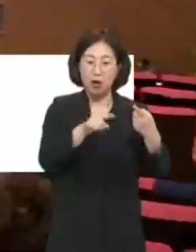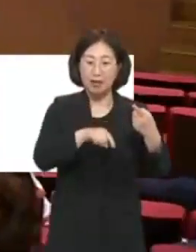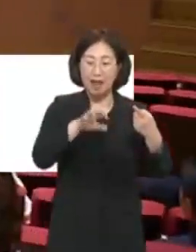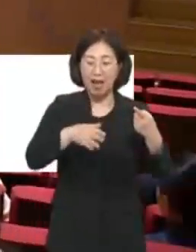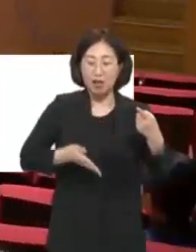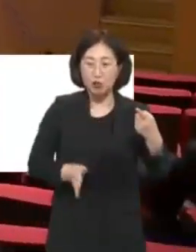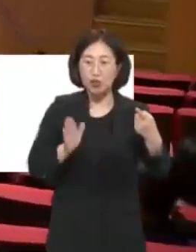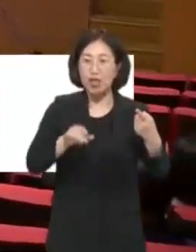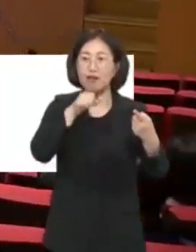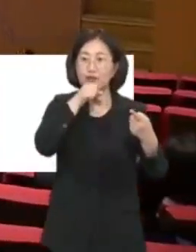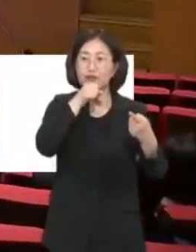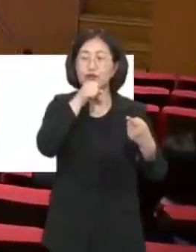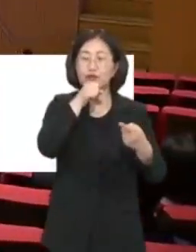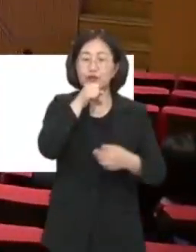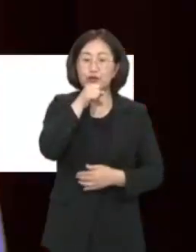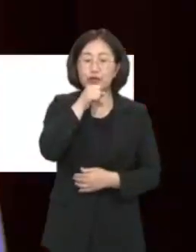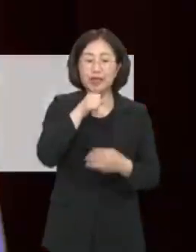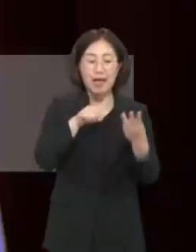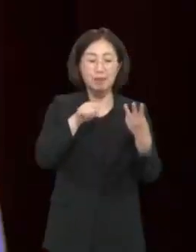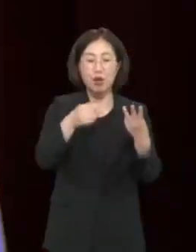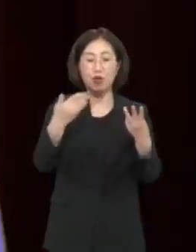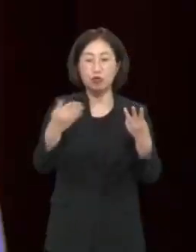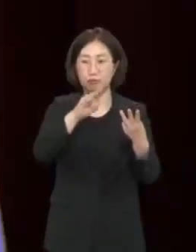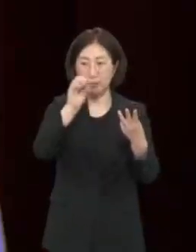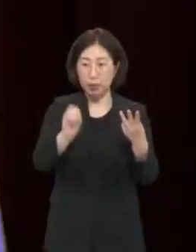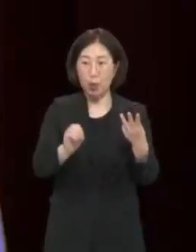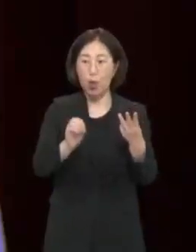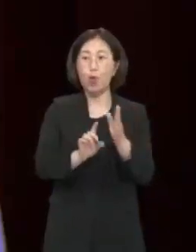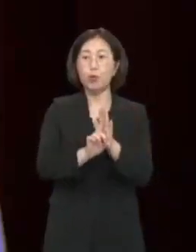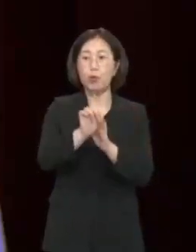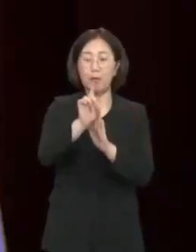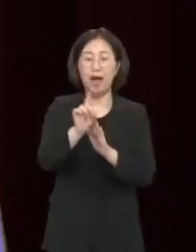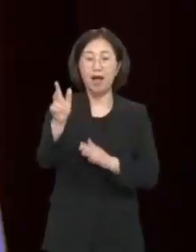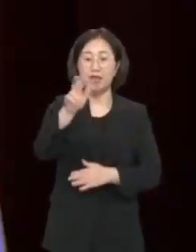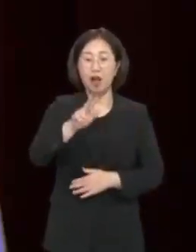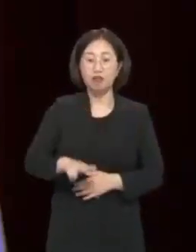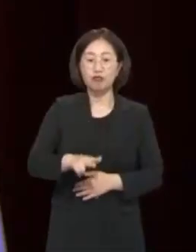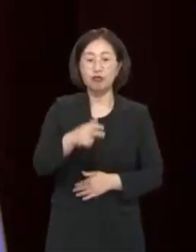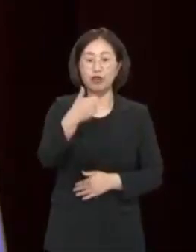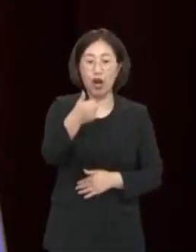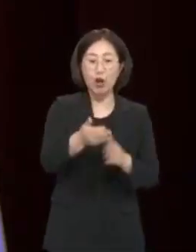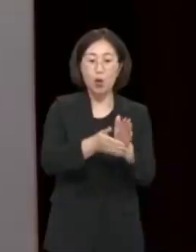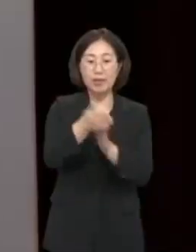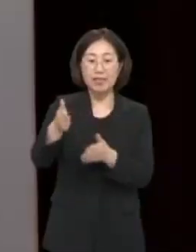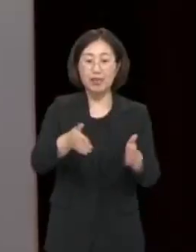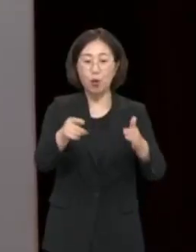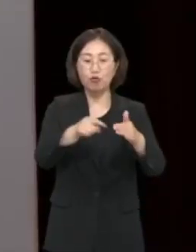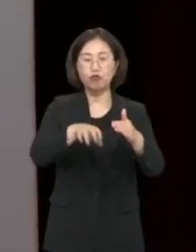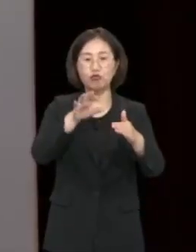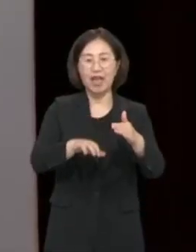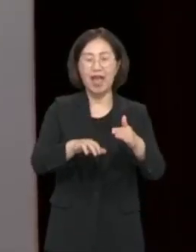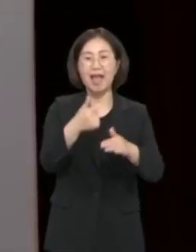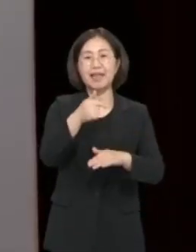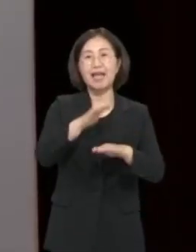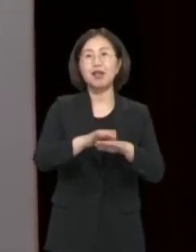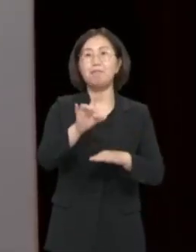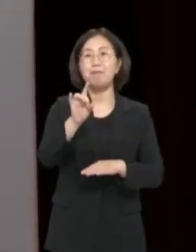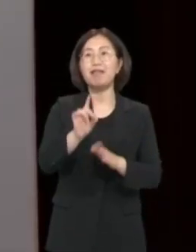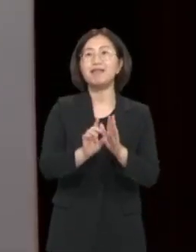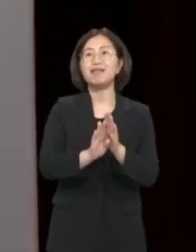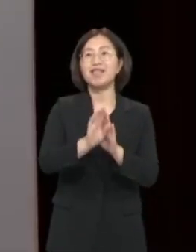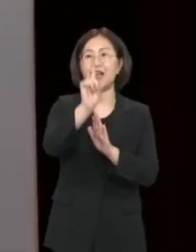출생하수인 조 출생률은 3.9% 높아져 전국 17개 시도 가운데 유일하게 상승세를